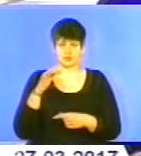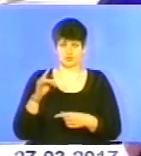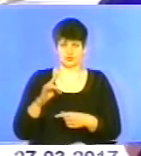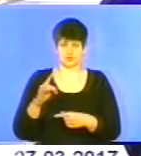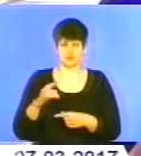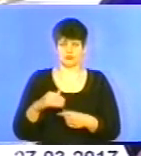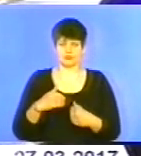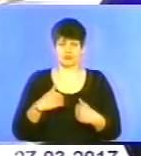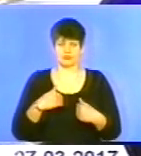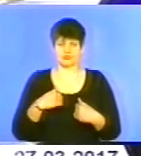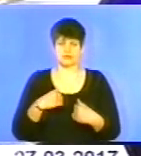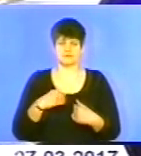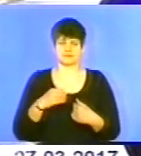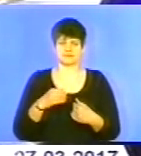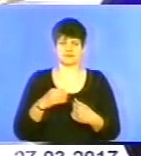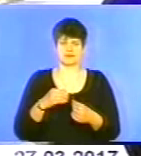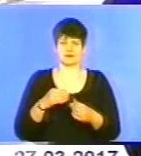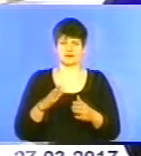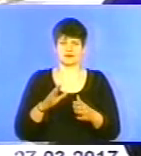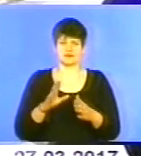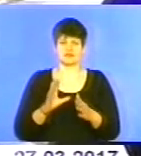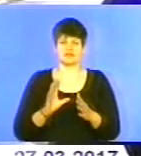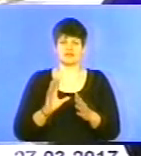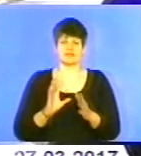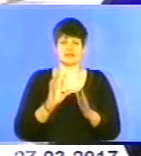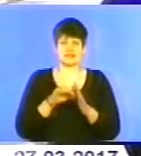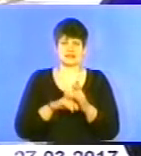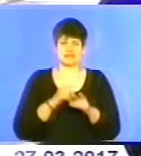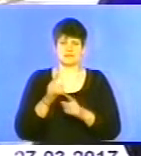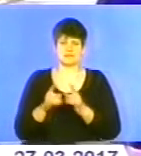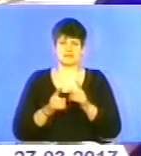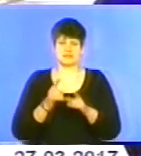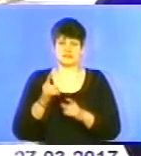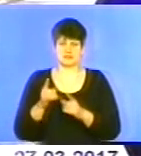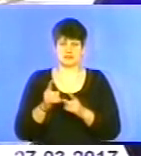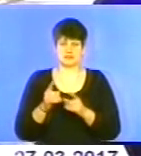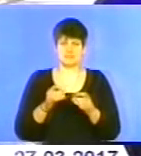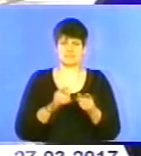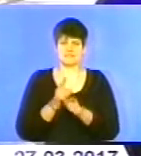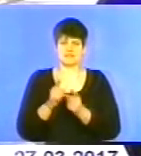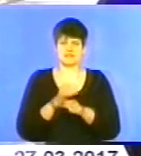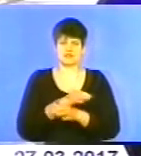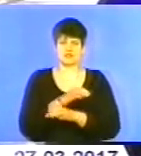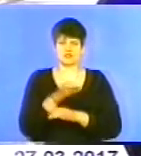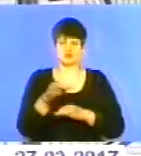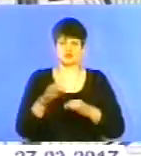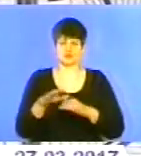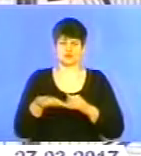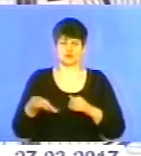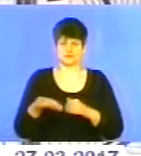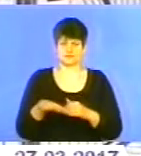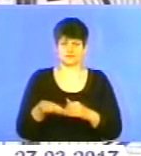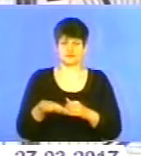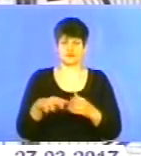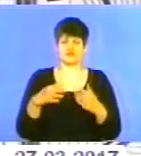ми консервували цим внесенням змін до генплану і плану зонування багато старих садибних зон.